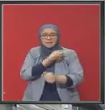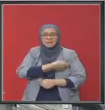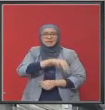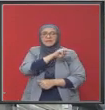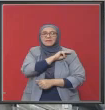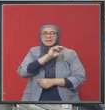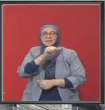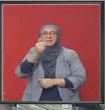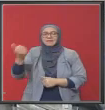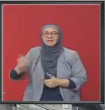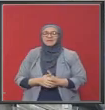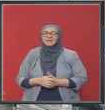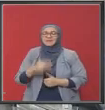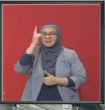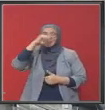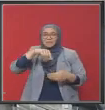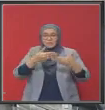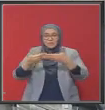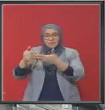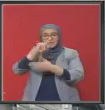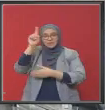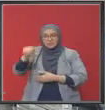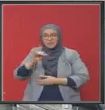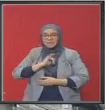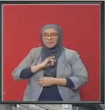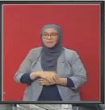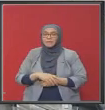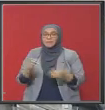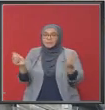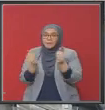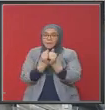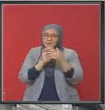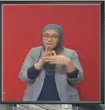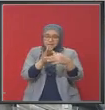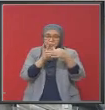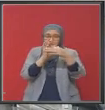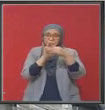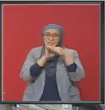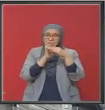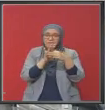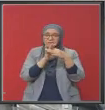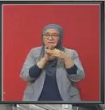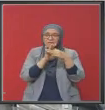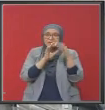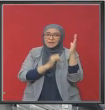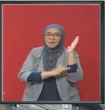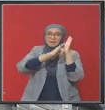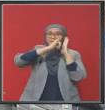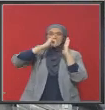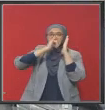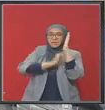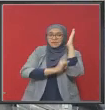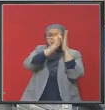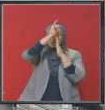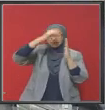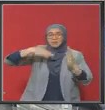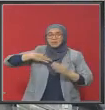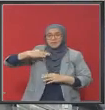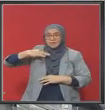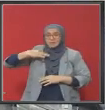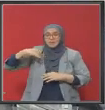Trian pencari lain untuk menyambung soalnya saya dengan kecil sama Yayasan as sukarelawan siswa